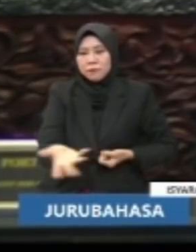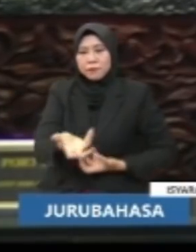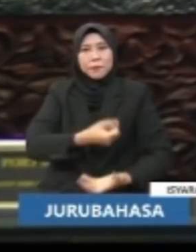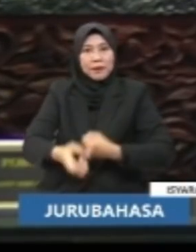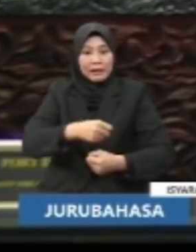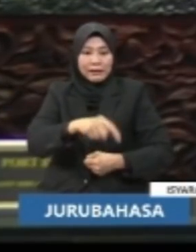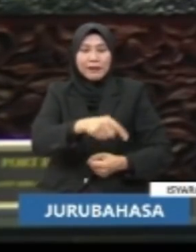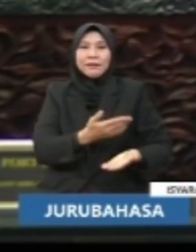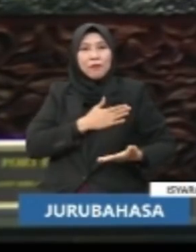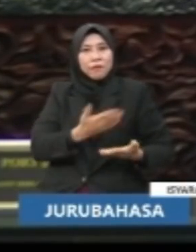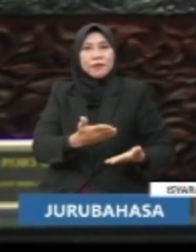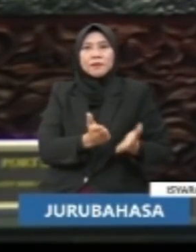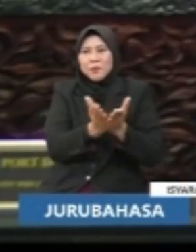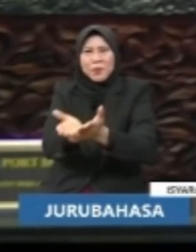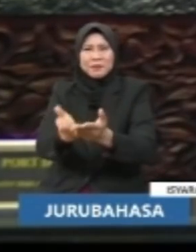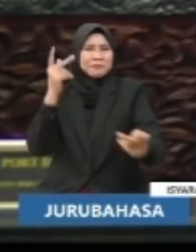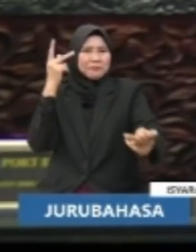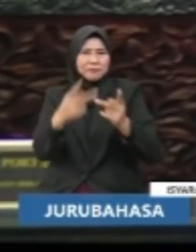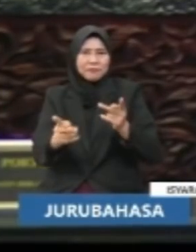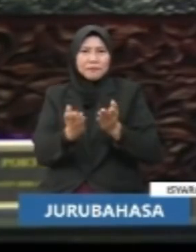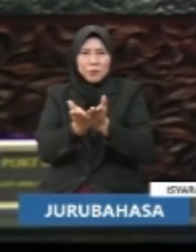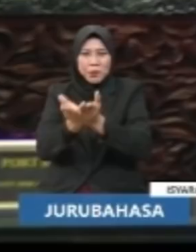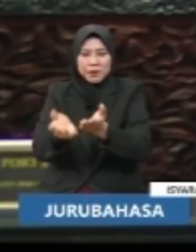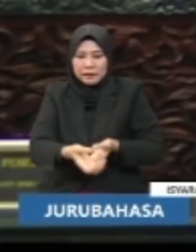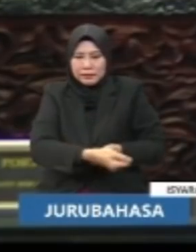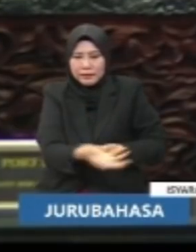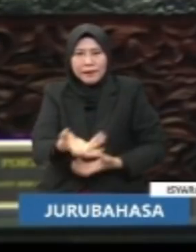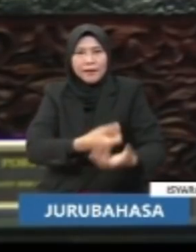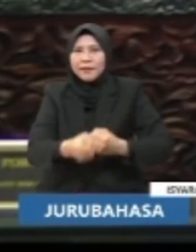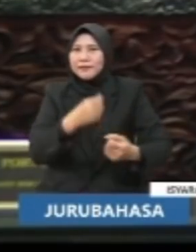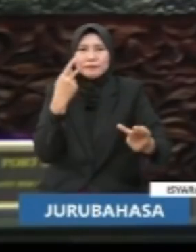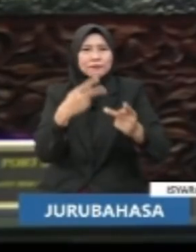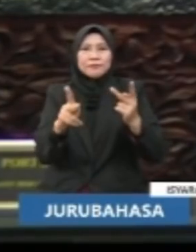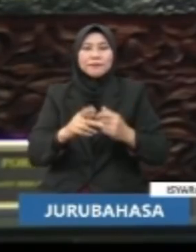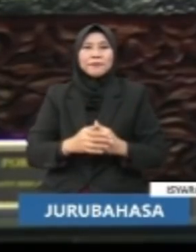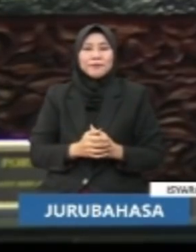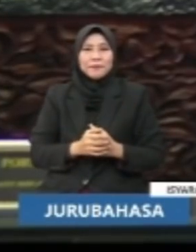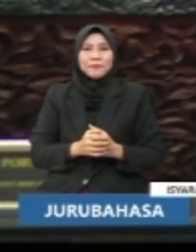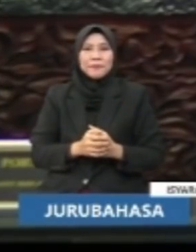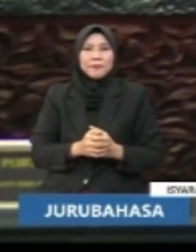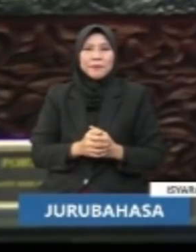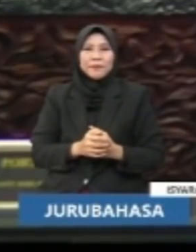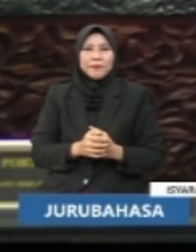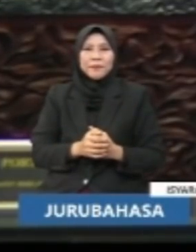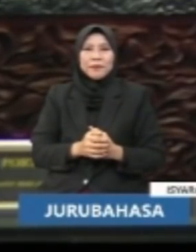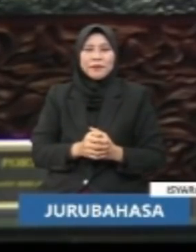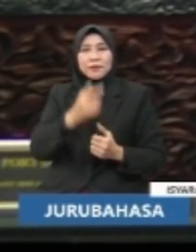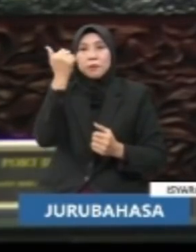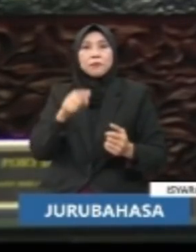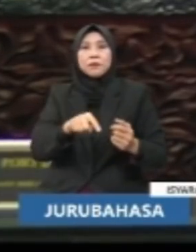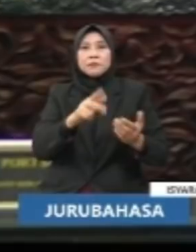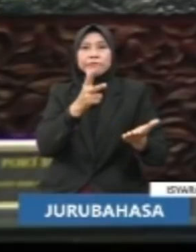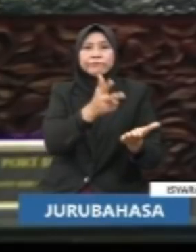diri untuk bawa buat mereka buat nelayan tak sesuai karena dia adalah dia pong apa nih